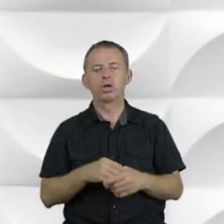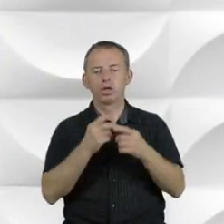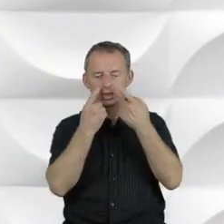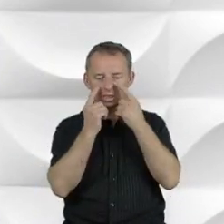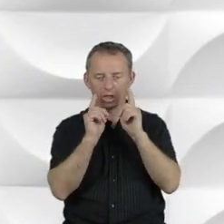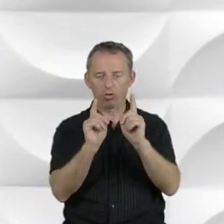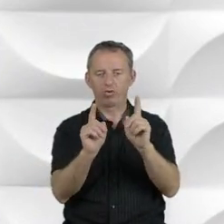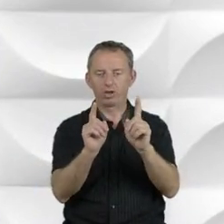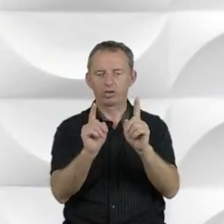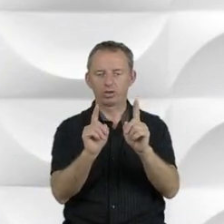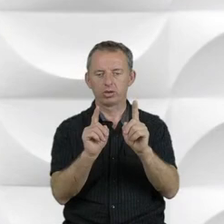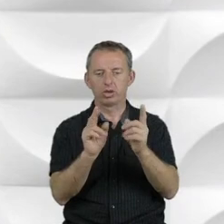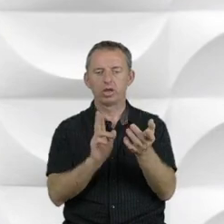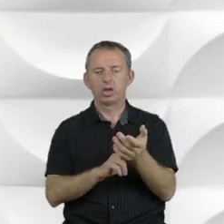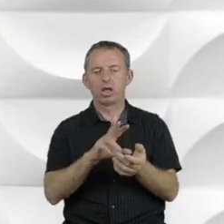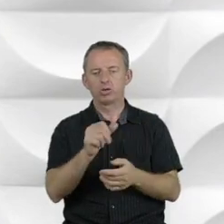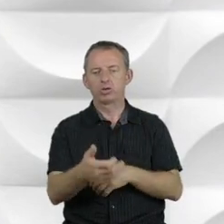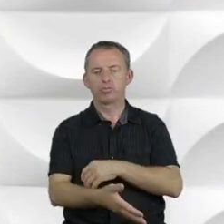Zauważyliście, na czym polega